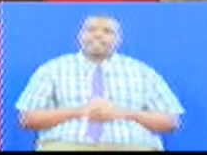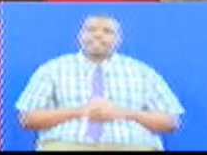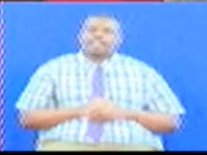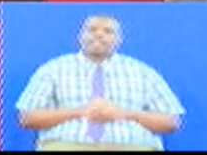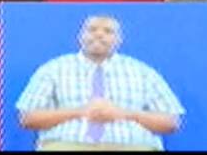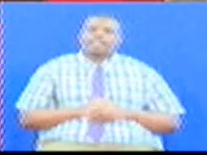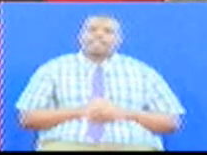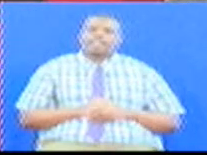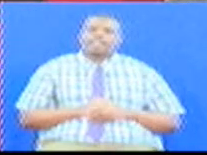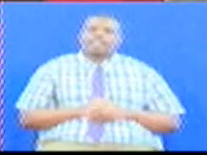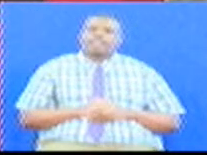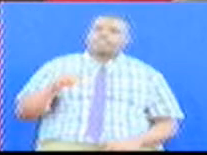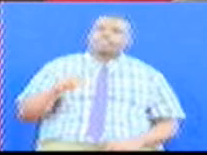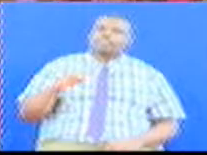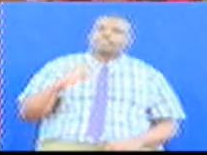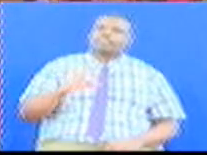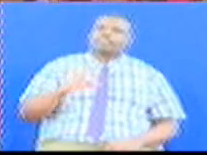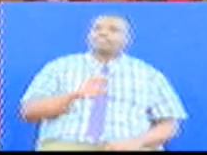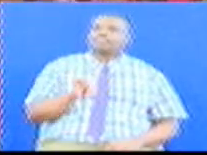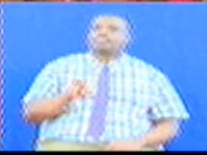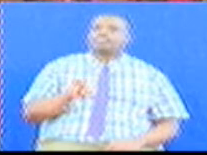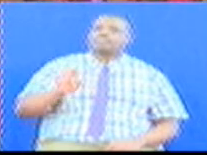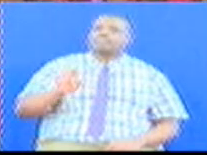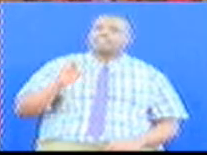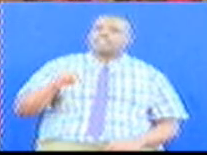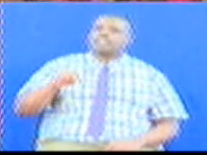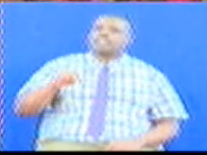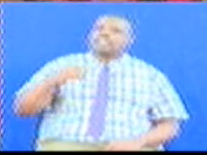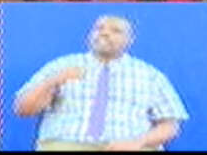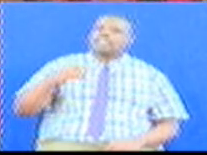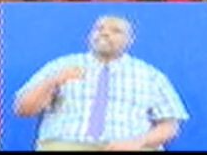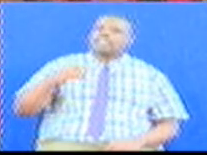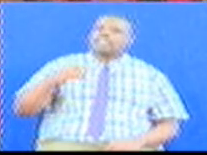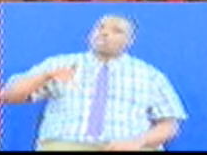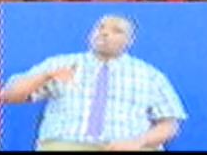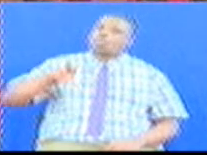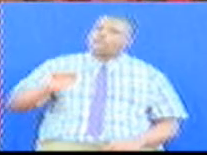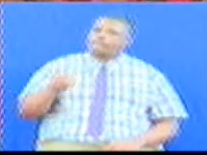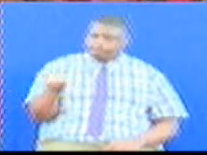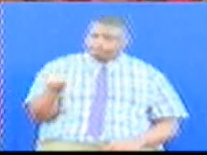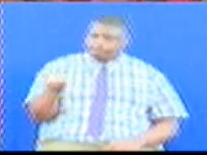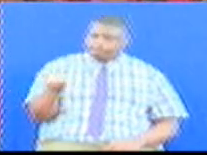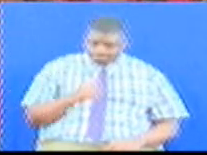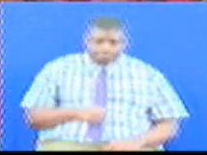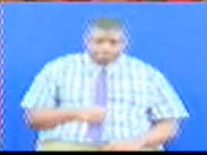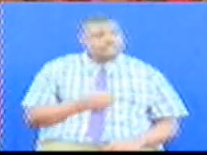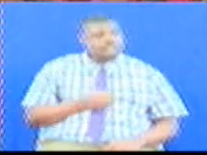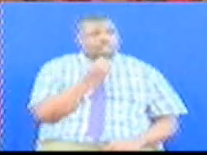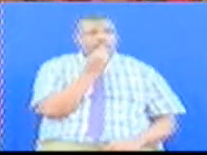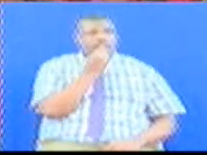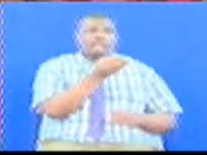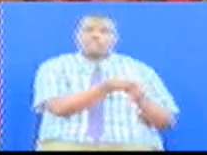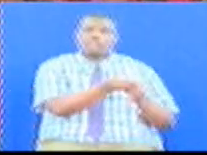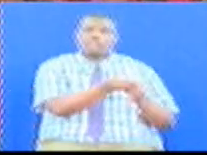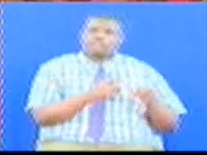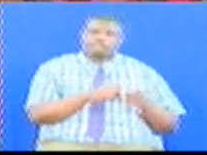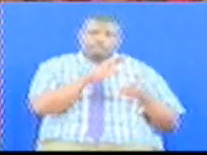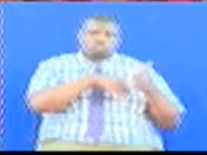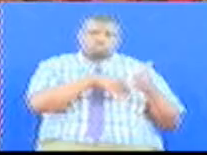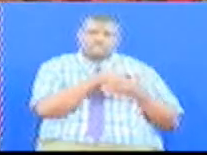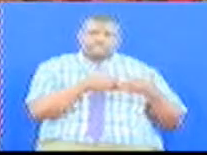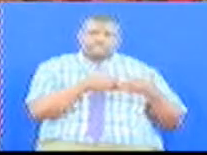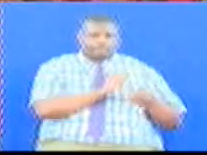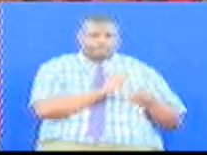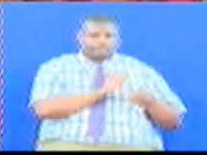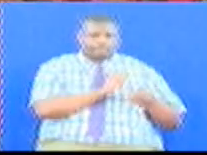Mheshimiwa Mchengero. Mheshimiwa Naibu Spika, naomba nimpe taarifa msemaji kwamba kwa mujibu wa jedwali la marekebisho lililowasilishwa